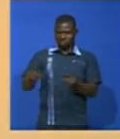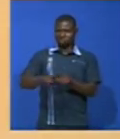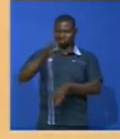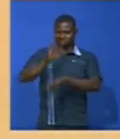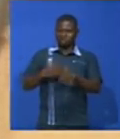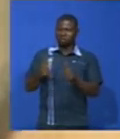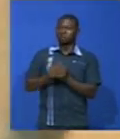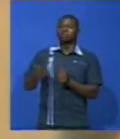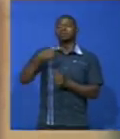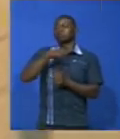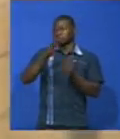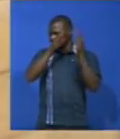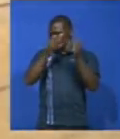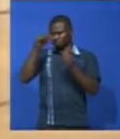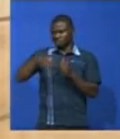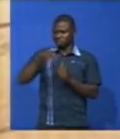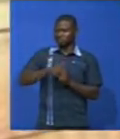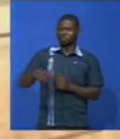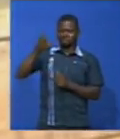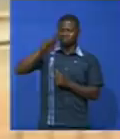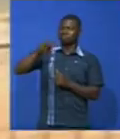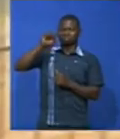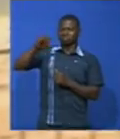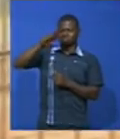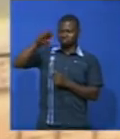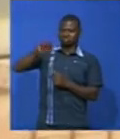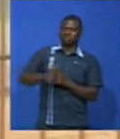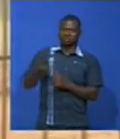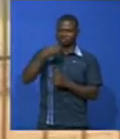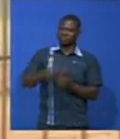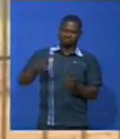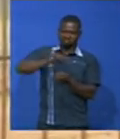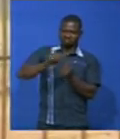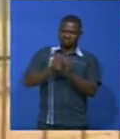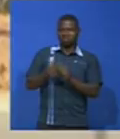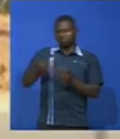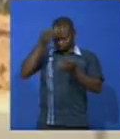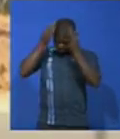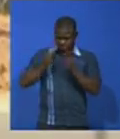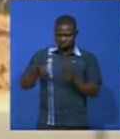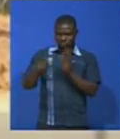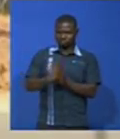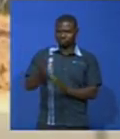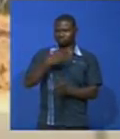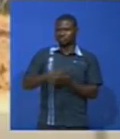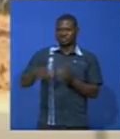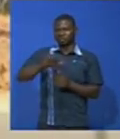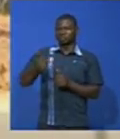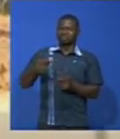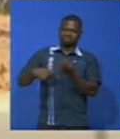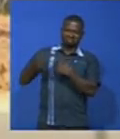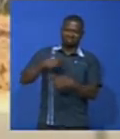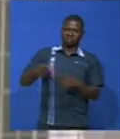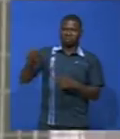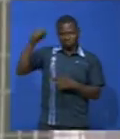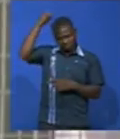espérer qu'Israël reconsidérerait sa décision. La plupart des exilés présents dans le pays sont originaires du Soudan et d'Érythrée, une des dictatures les